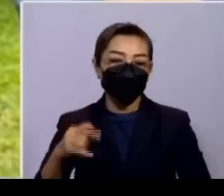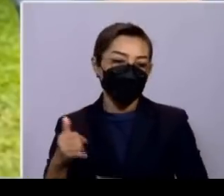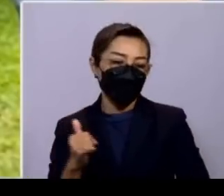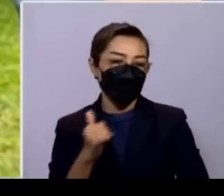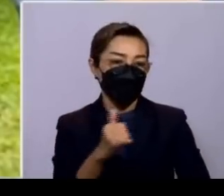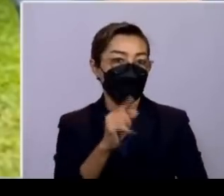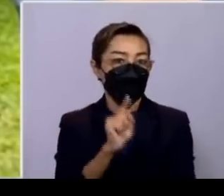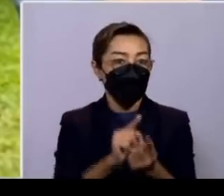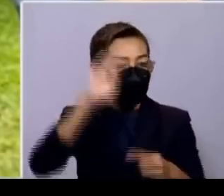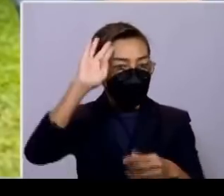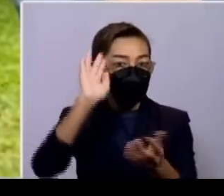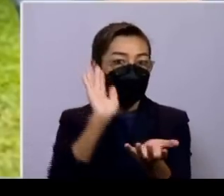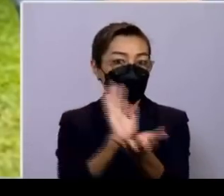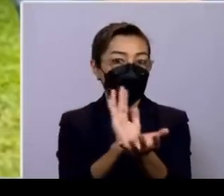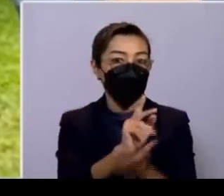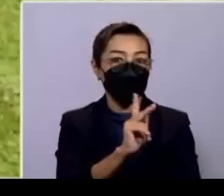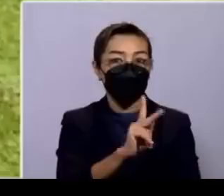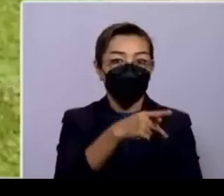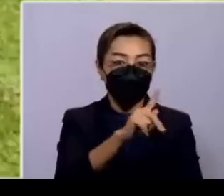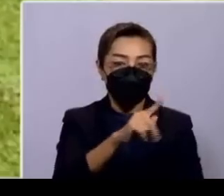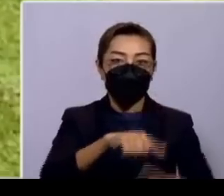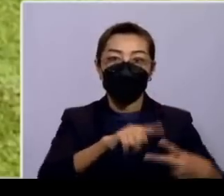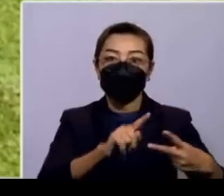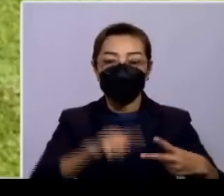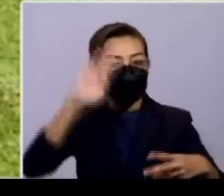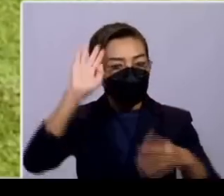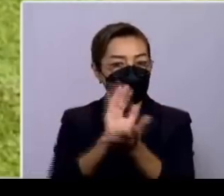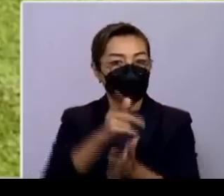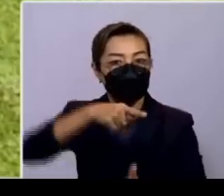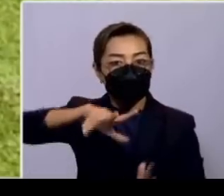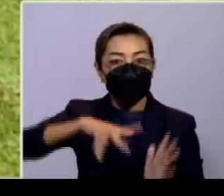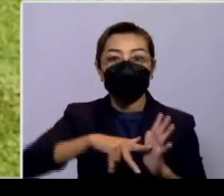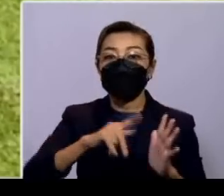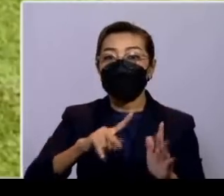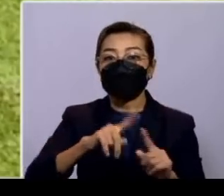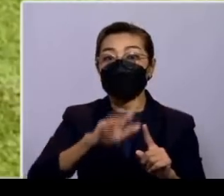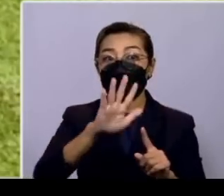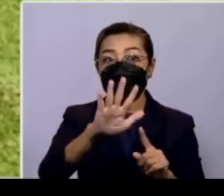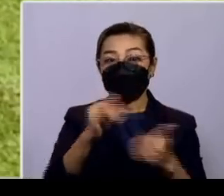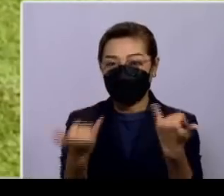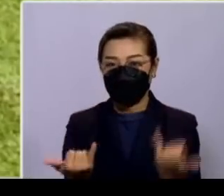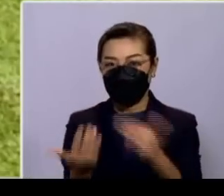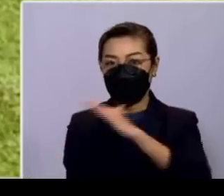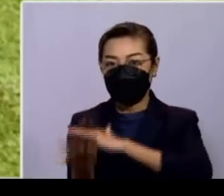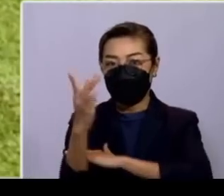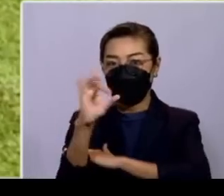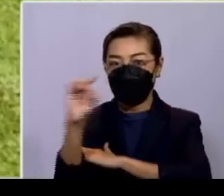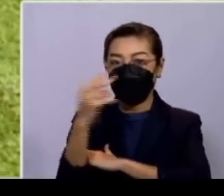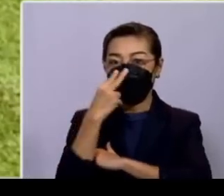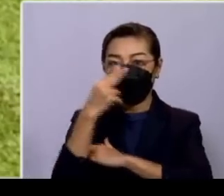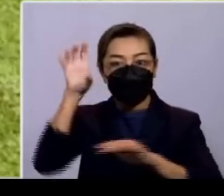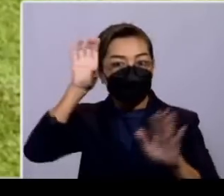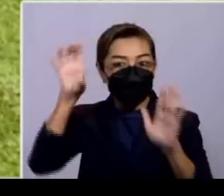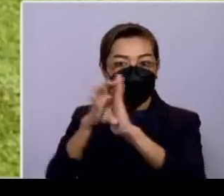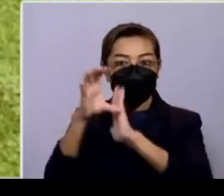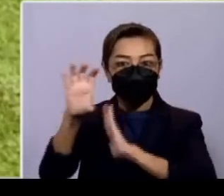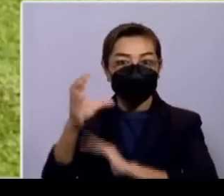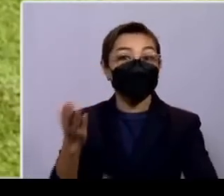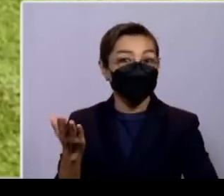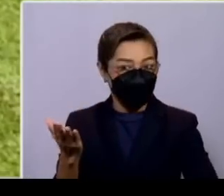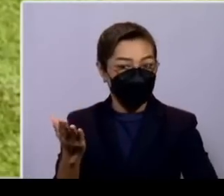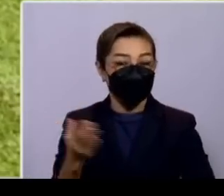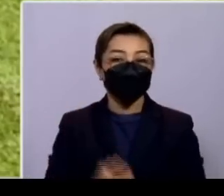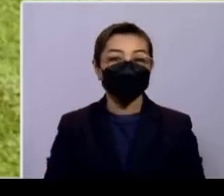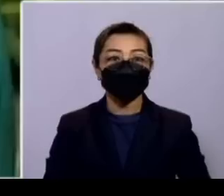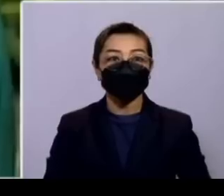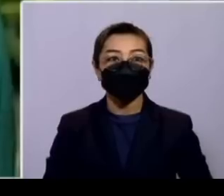ชุดสืบสวนตำรวจภูธรภาค 5ตอนช่วง 08:00นที่ผ่านมานี่คือภาพที่เราได้มาตอนเช้าที่ผ่านมานี้